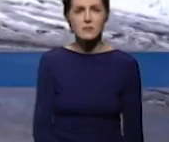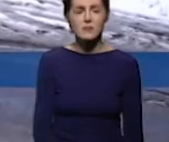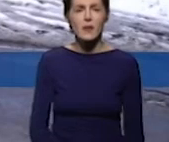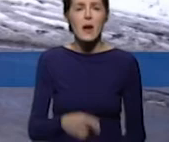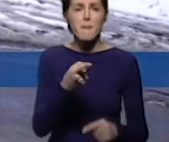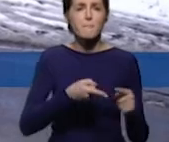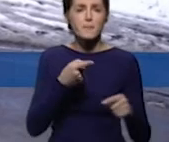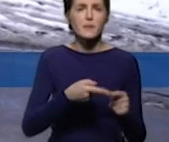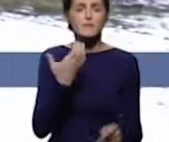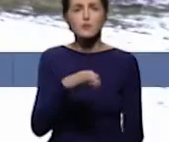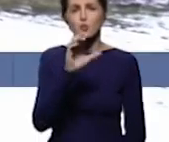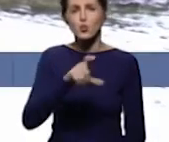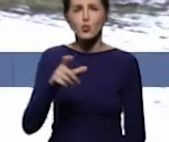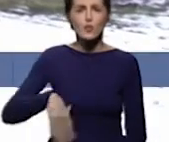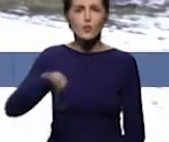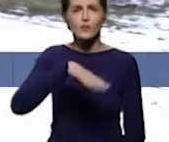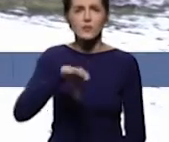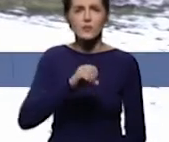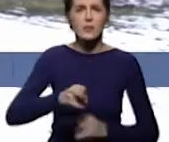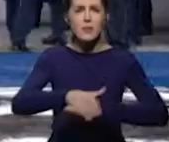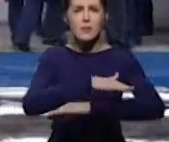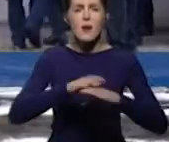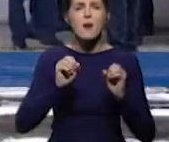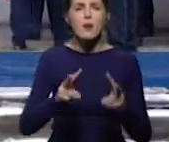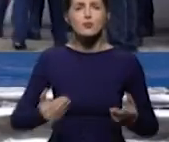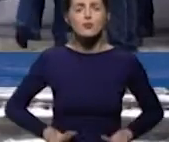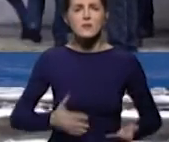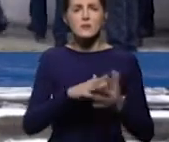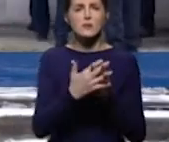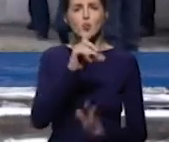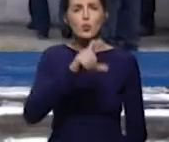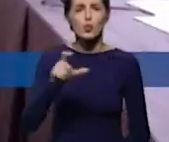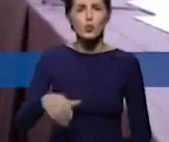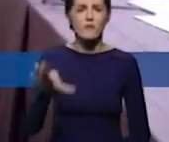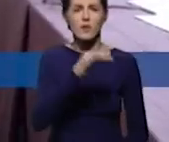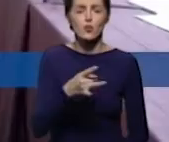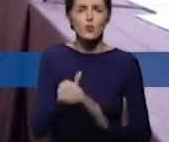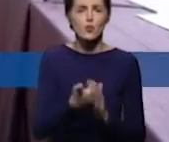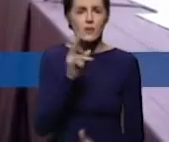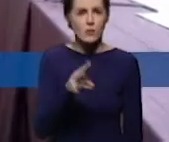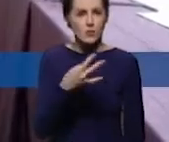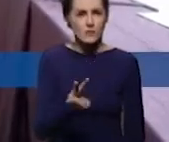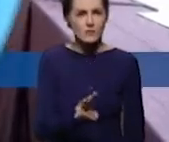Півсотні людей на весь населений пункт. Як живуть селяни у Новомиколаївці?